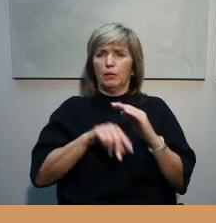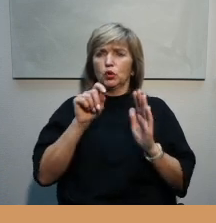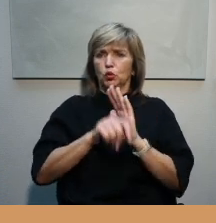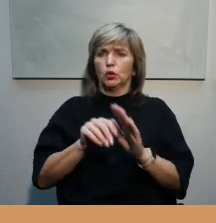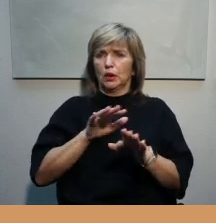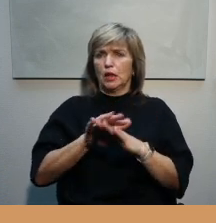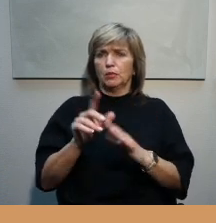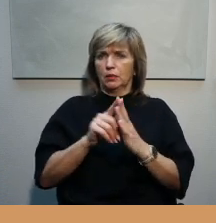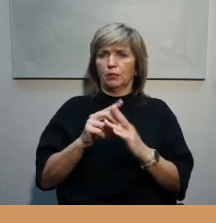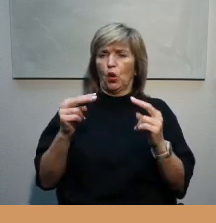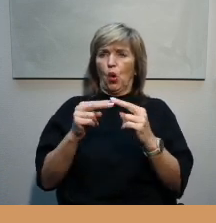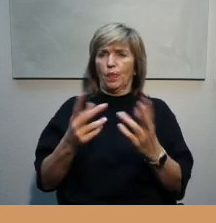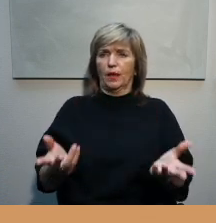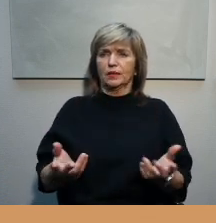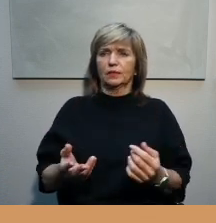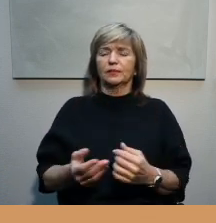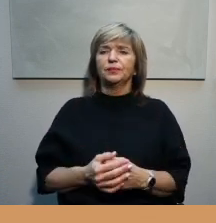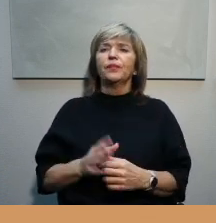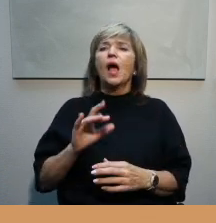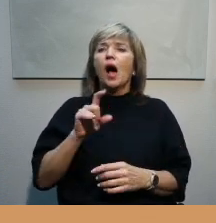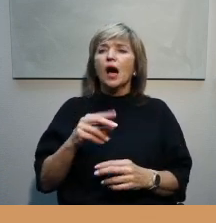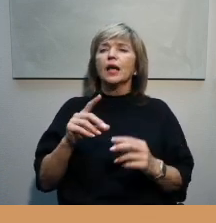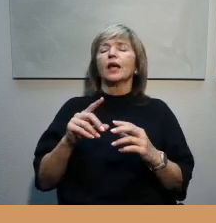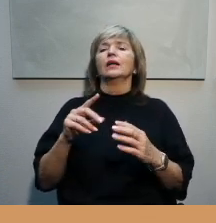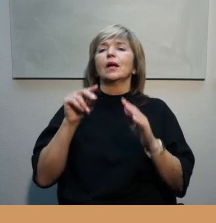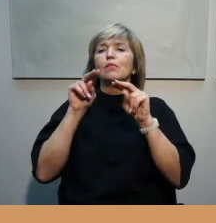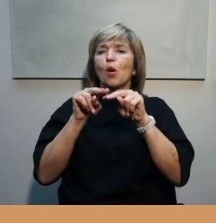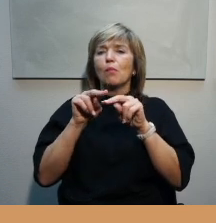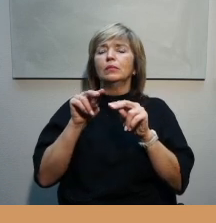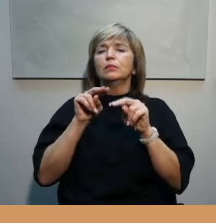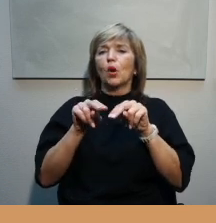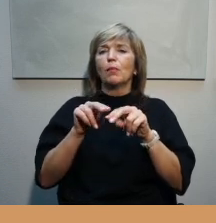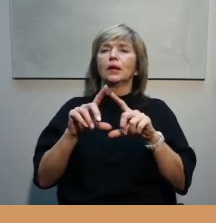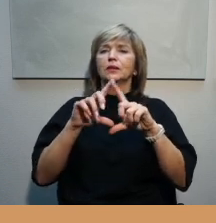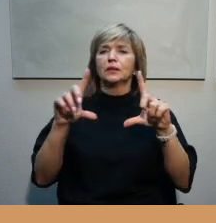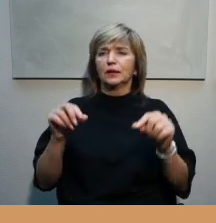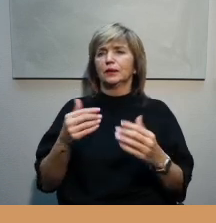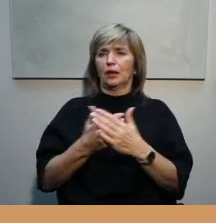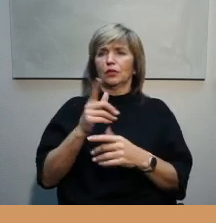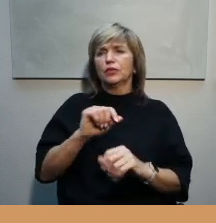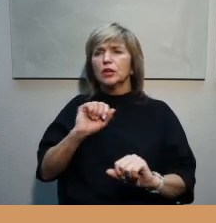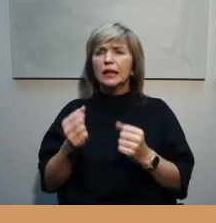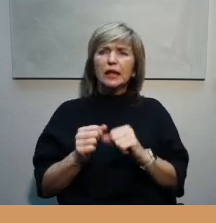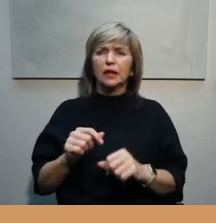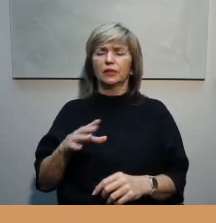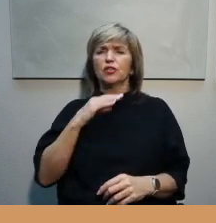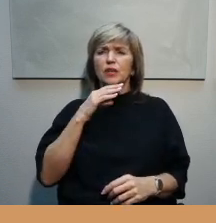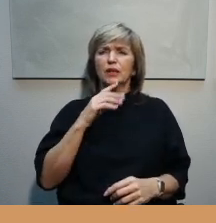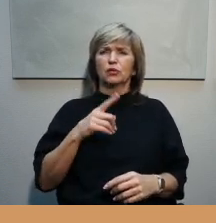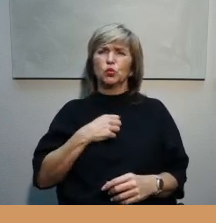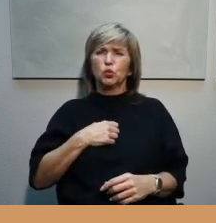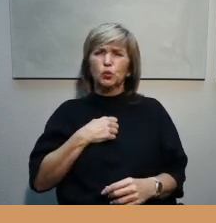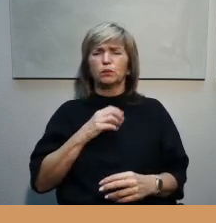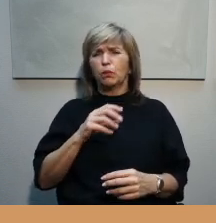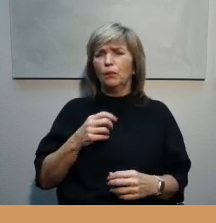izpildes jauniešu konteksts. Vienalga, arī probācijas jauniešiem. Viņš dīdās, viņš īdās, viņš burkšķ,